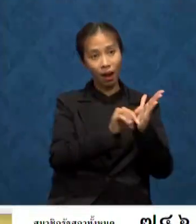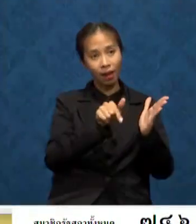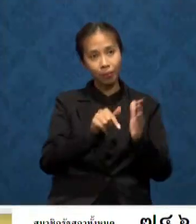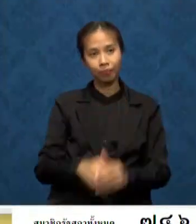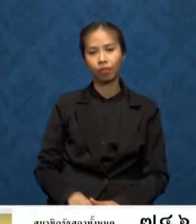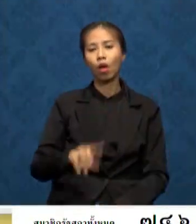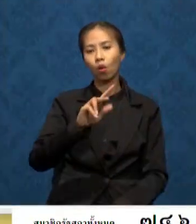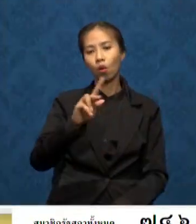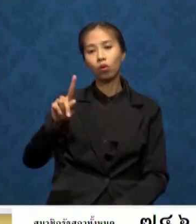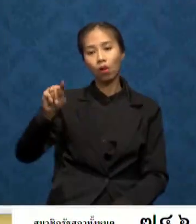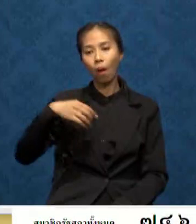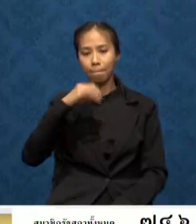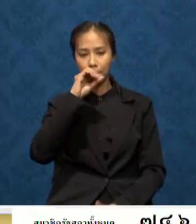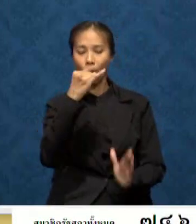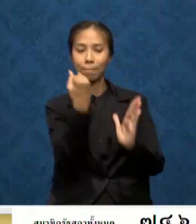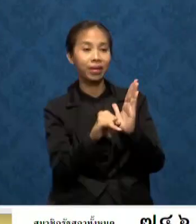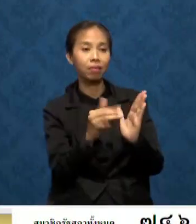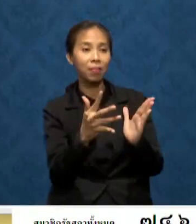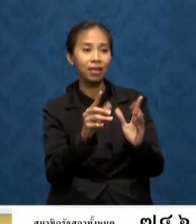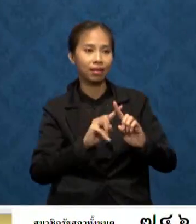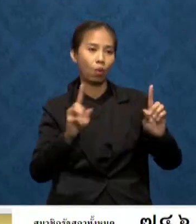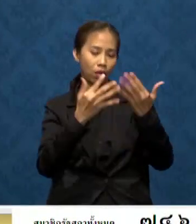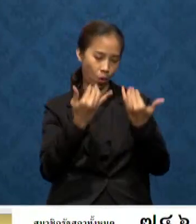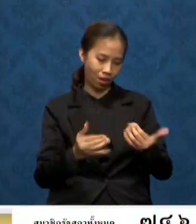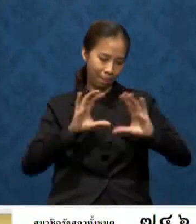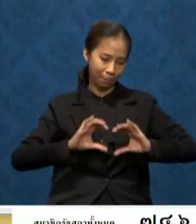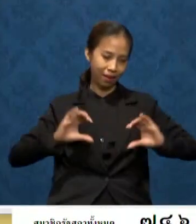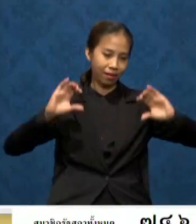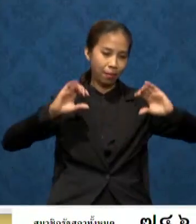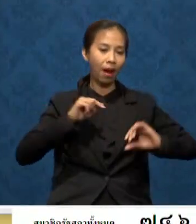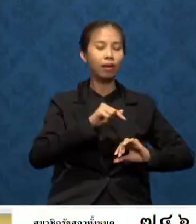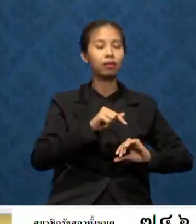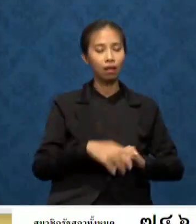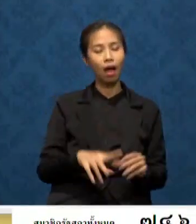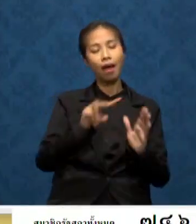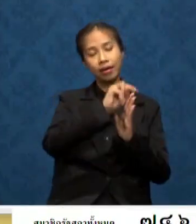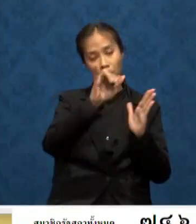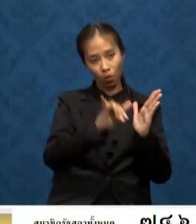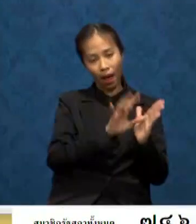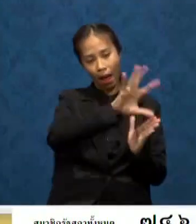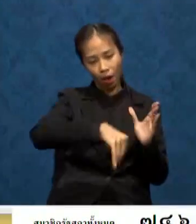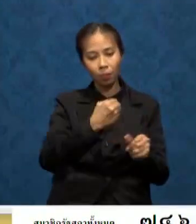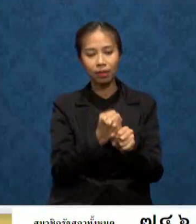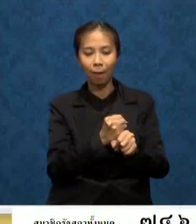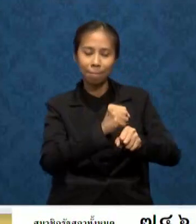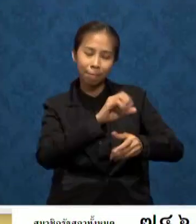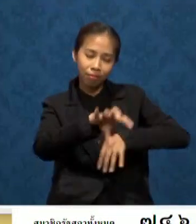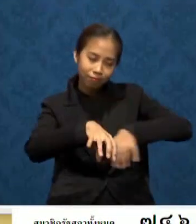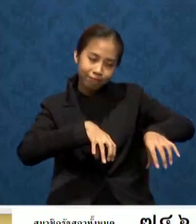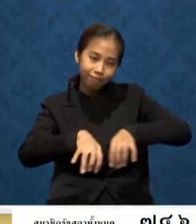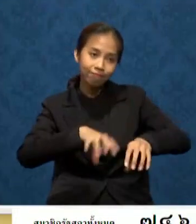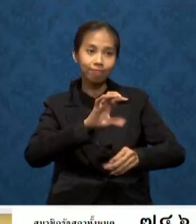บอกว่าไม่ผิดแต่ตอนนี้ท่านเป็นรัฐบาลแล้วเอานโยบายนี้มาดำเนินการ